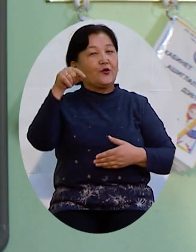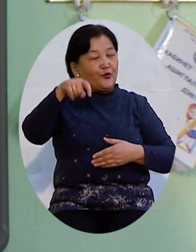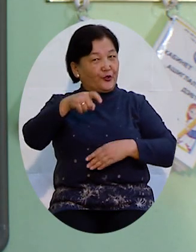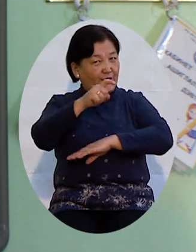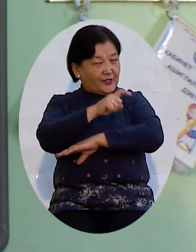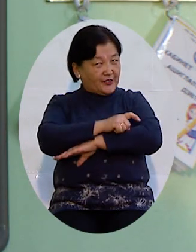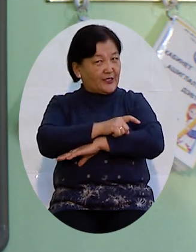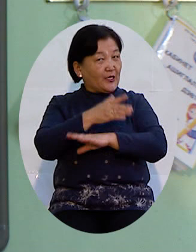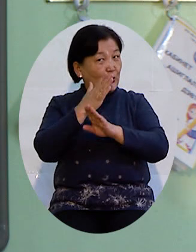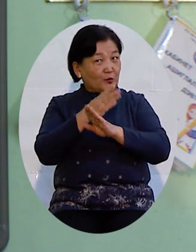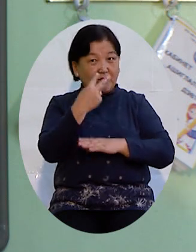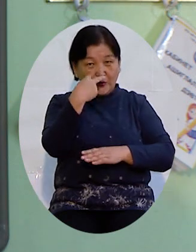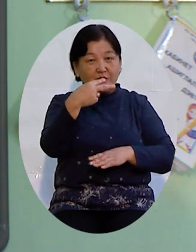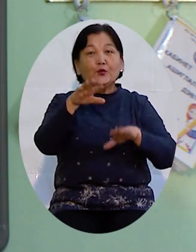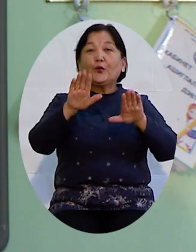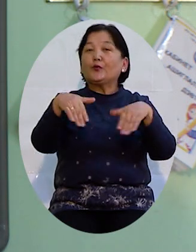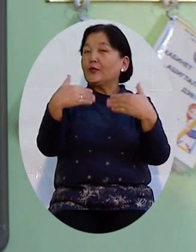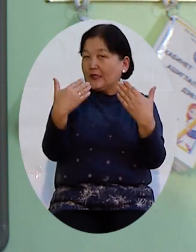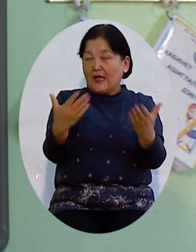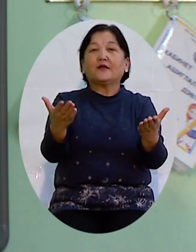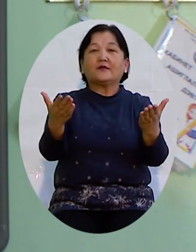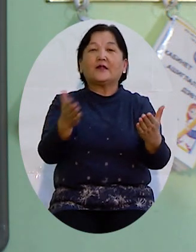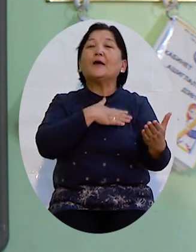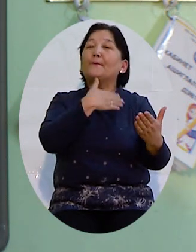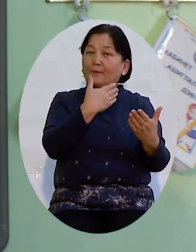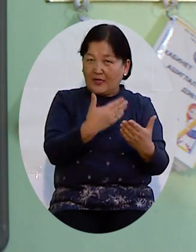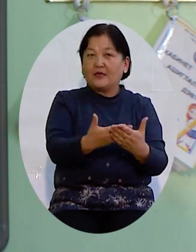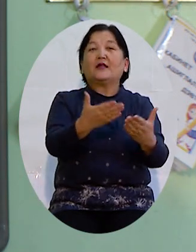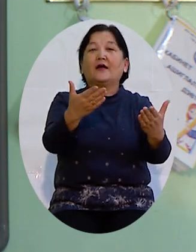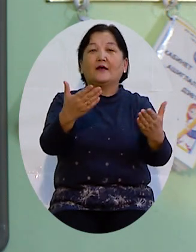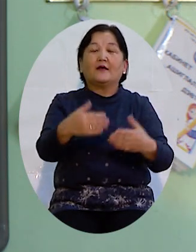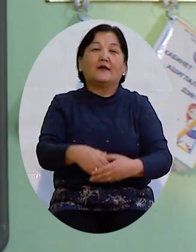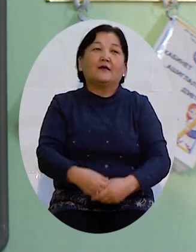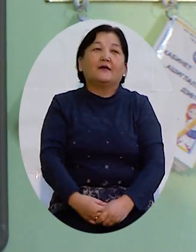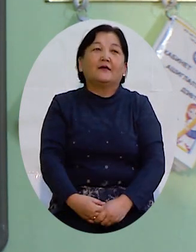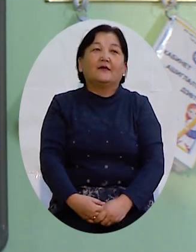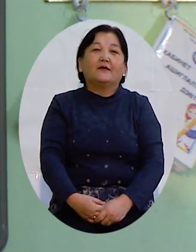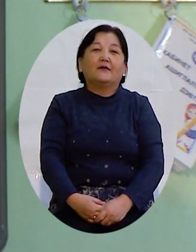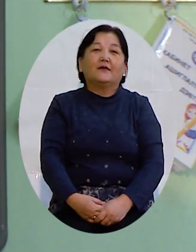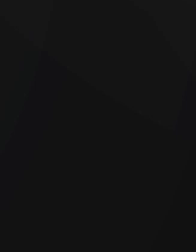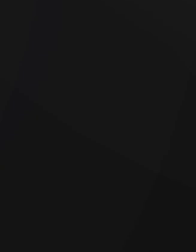хичээлээ өндөрлөе. Хичээлээ дуустал үтсэн хүүхдүүд та нартаа баярлаа.